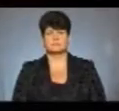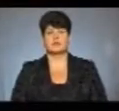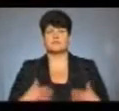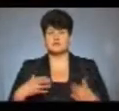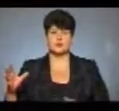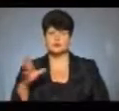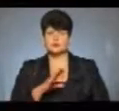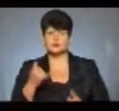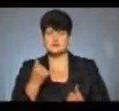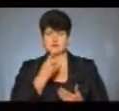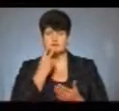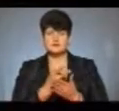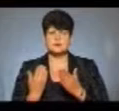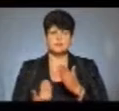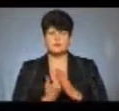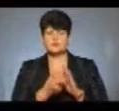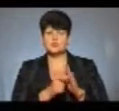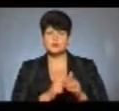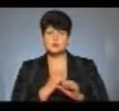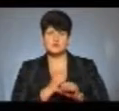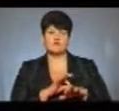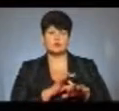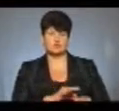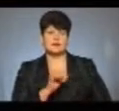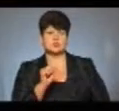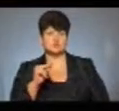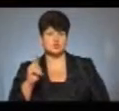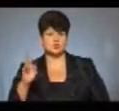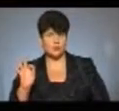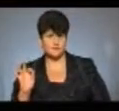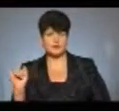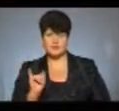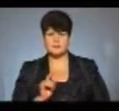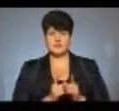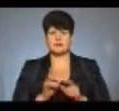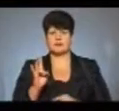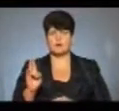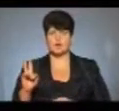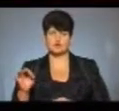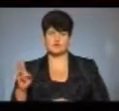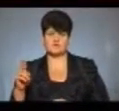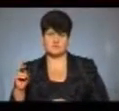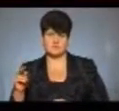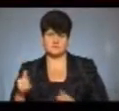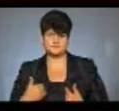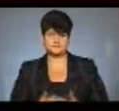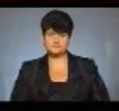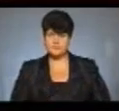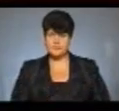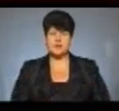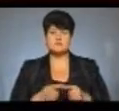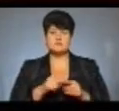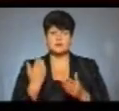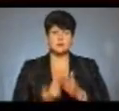Вітаю всіх, хто зараз з нами. Ви дивитесь новини. У студії для вас працюють ведуча Анастасія Чечко і сурдоперекладач Надія Куцовська. І у цьому